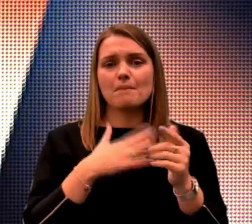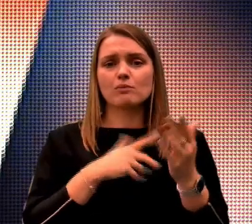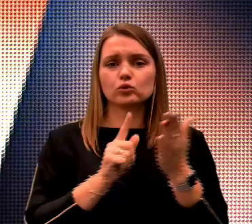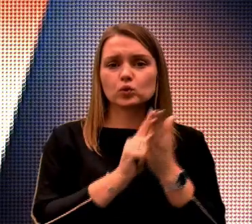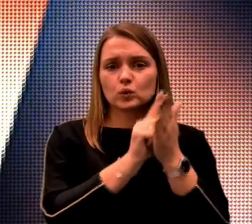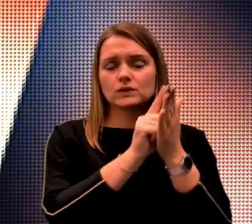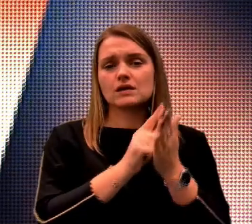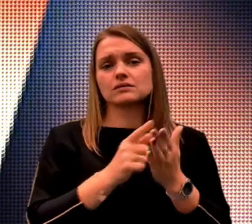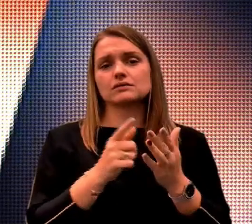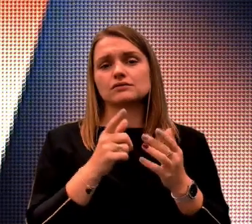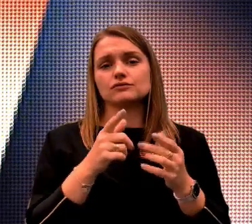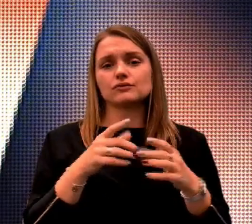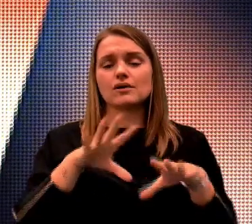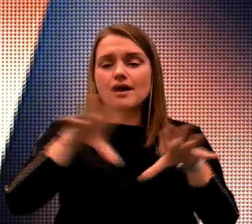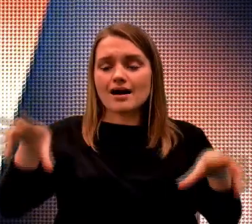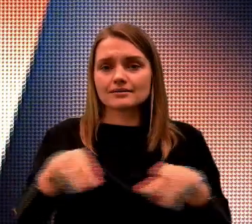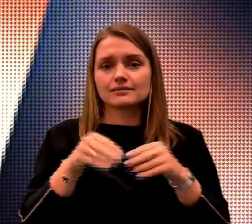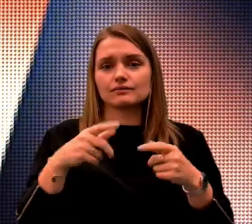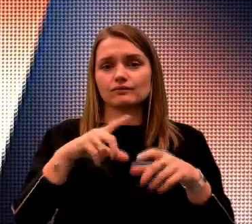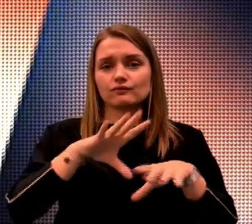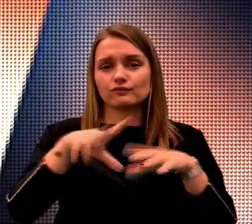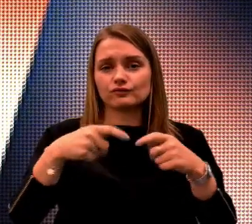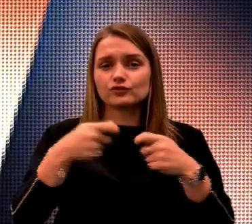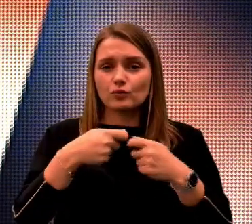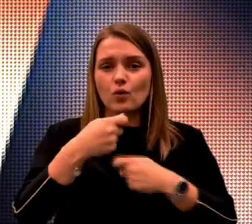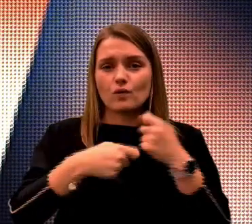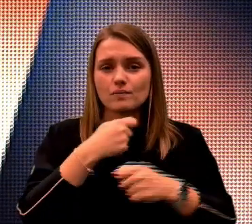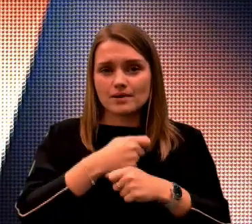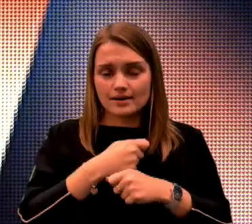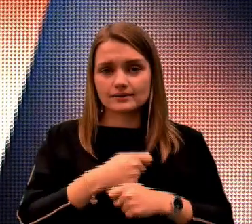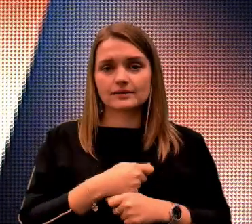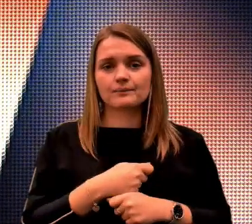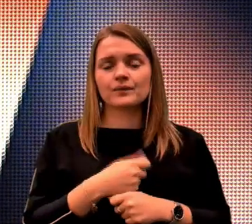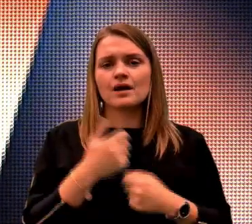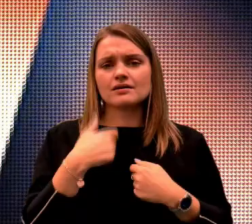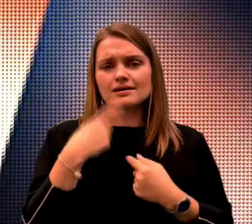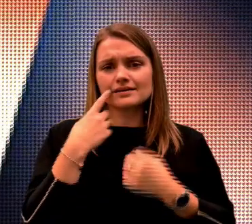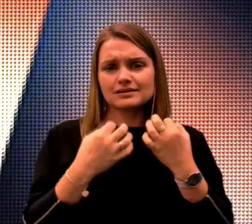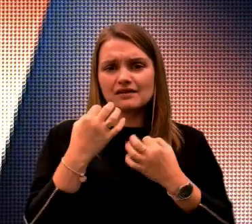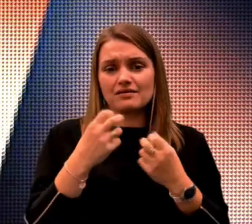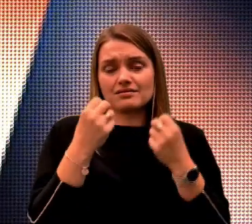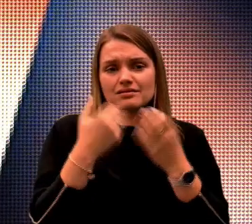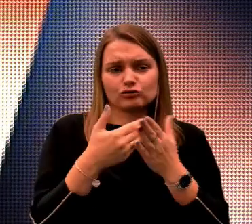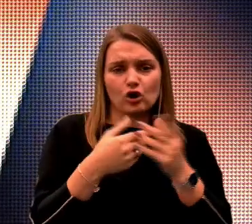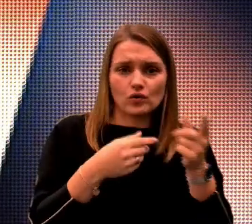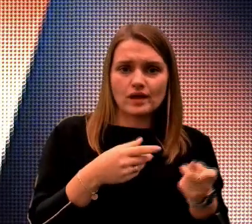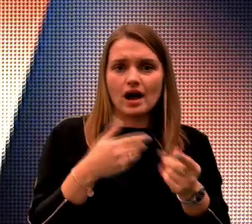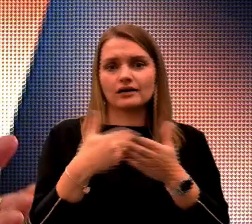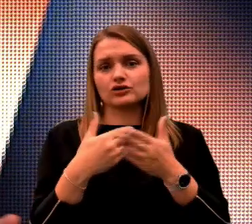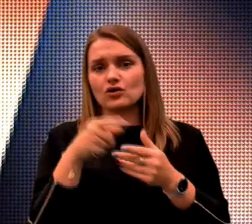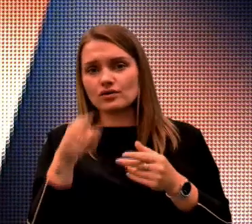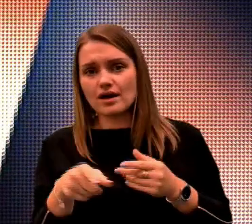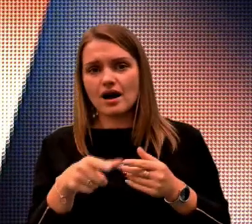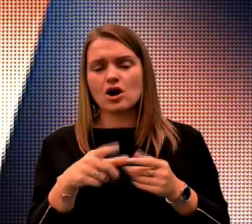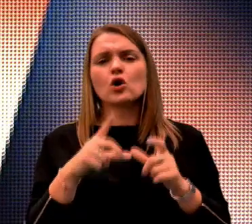poprzez współpracę. I zawsze jest to pytanie, ja się zastanawiałam, dlaczego tak, a dlaczego siak, co stoi